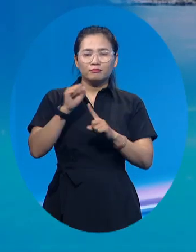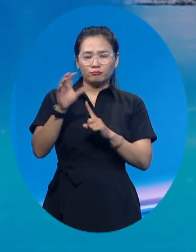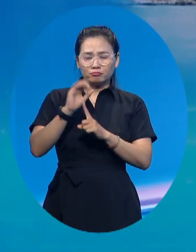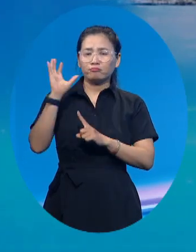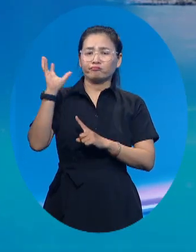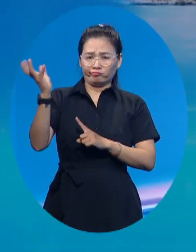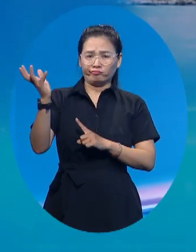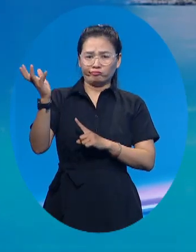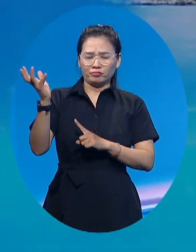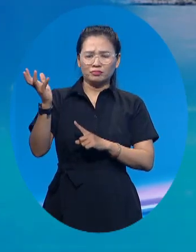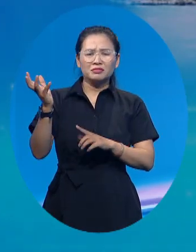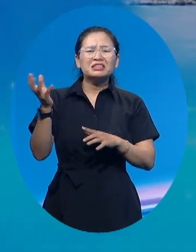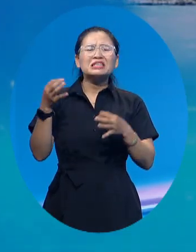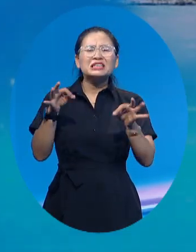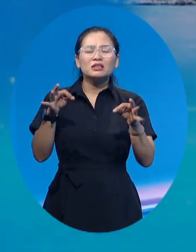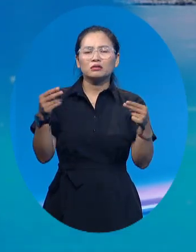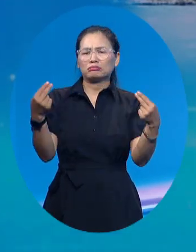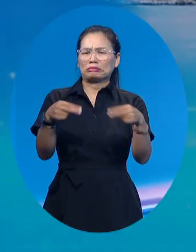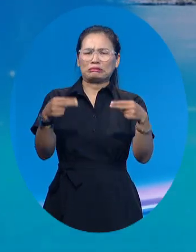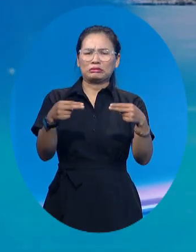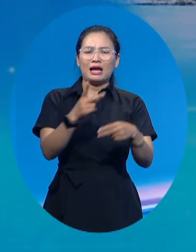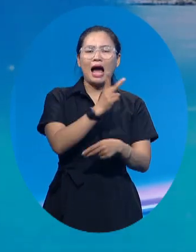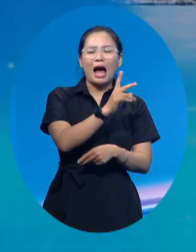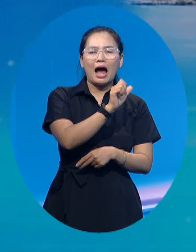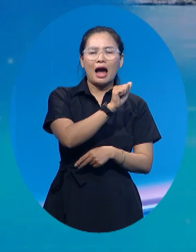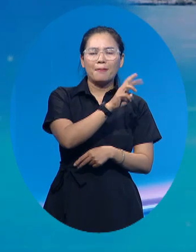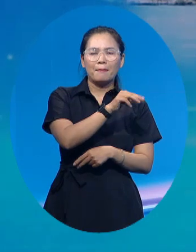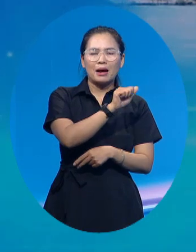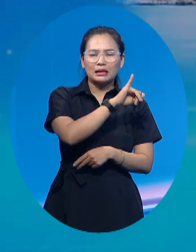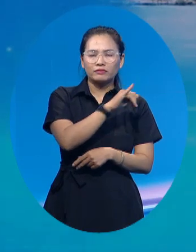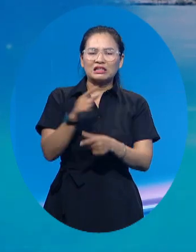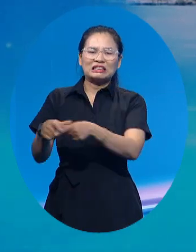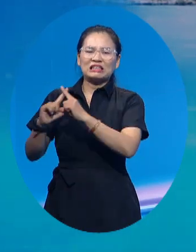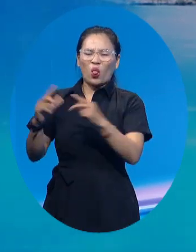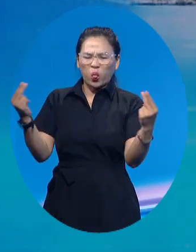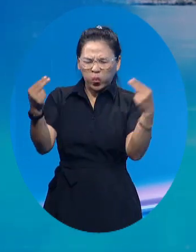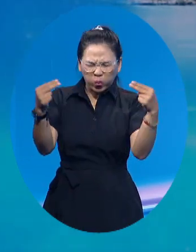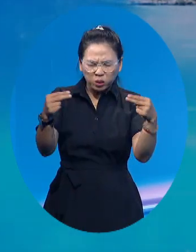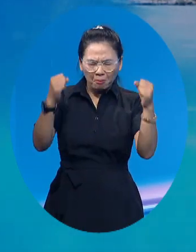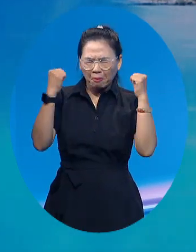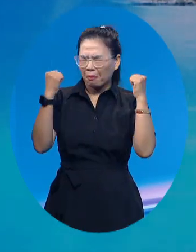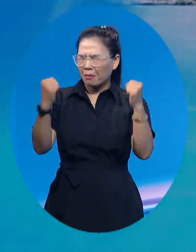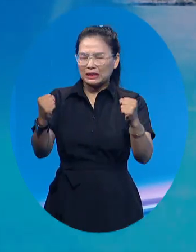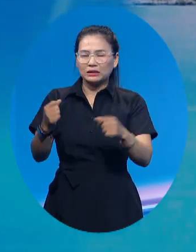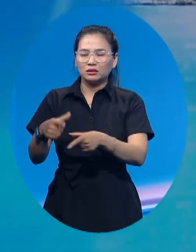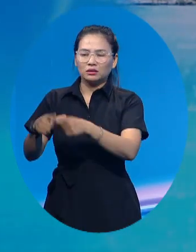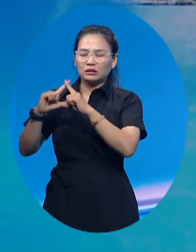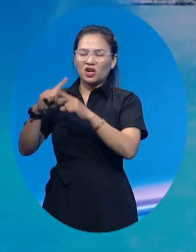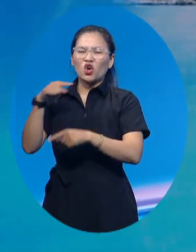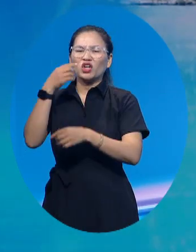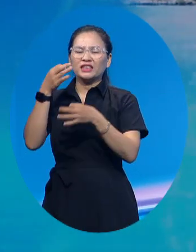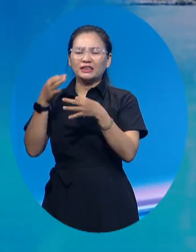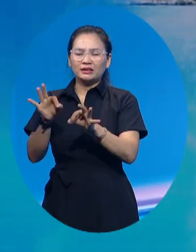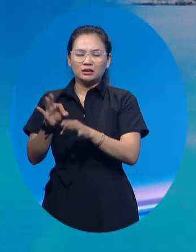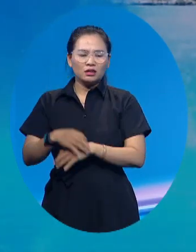Mở đầu phần tin thế giới là thông tin cập nhật về xung đột Hamas-Israel. Giao tranh vẫn diễn ra dữ dội giữa hai bên khi Israel tuyên bố sẽ không